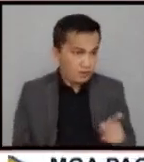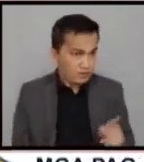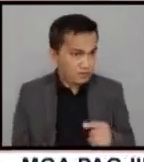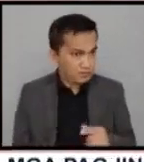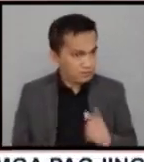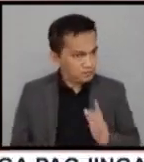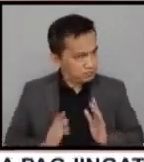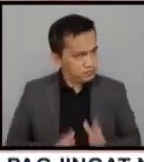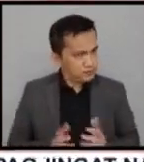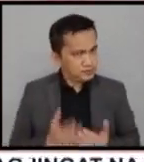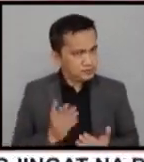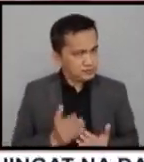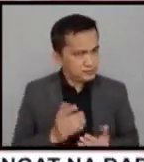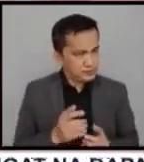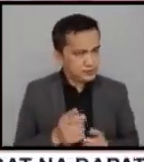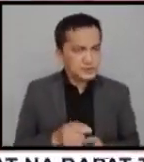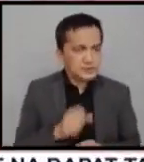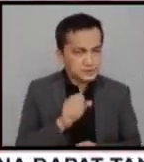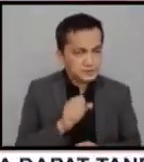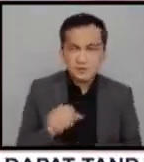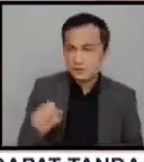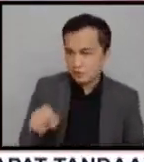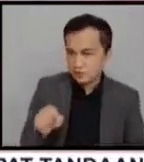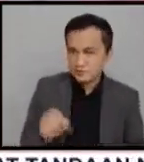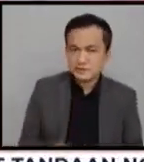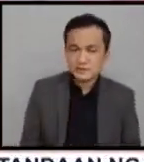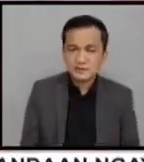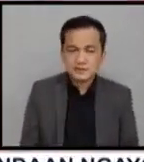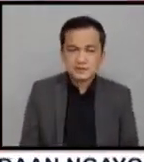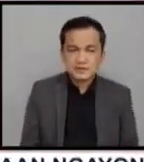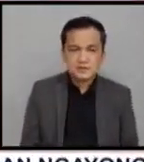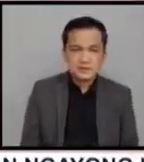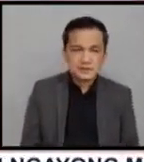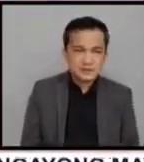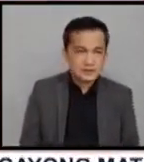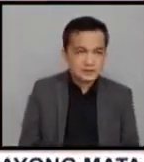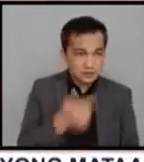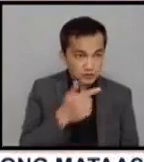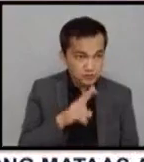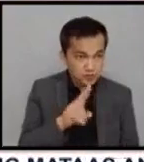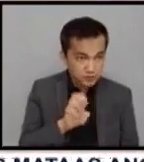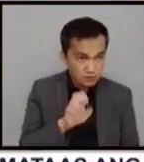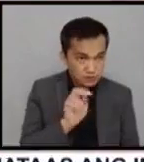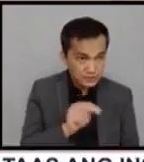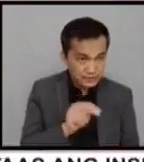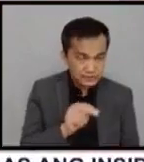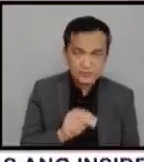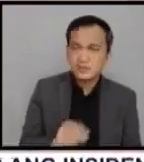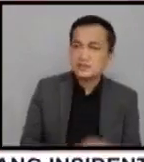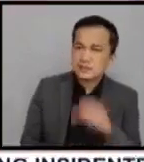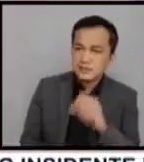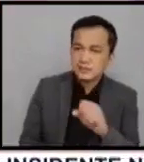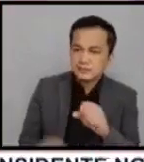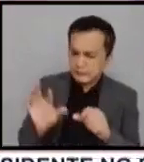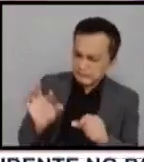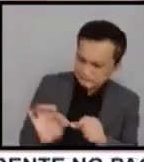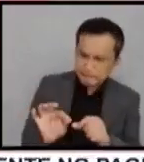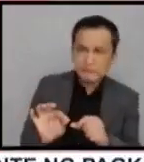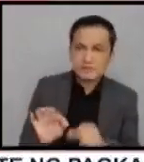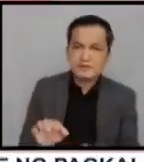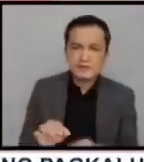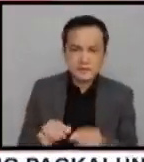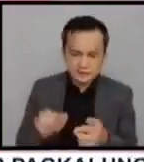siya. And then yung glue, so ingat lang. So kailangan mo lagyan ng glue? Yes, puro dumikit. So, anong klaseng glue? Any